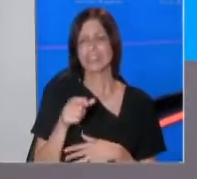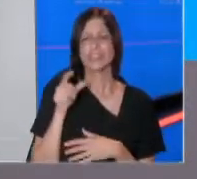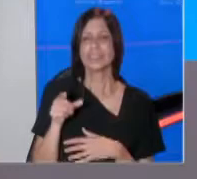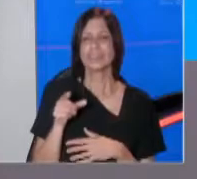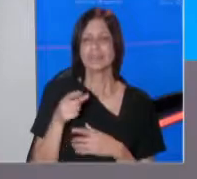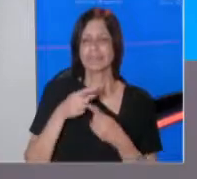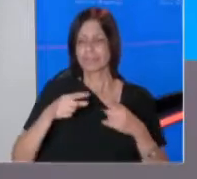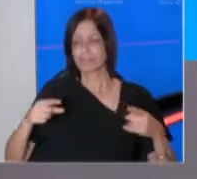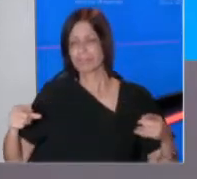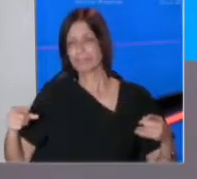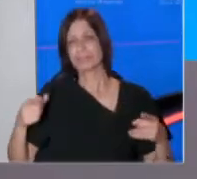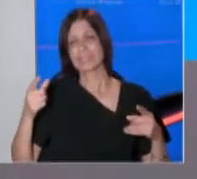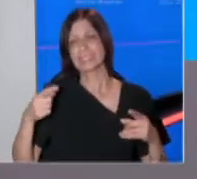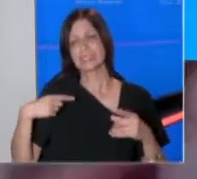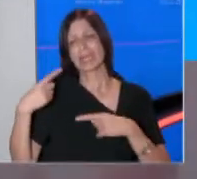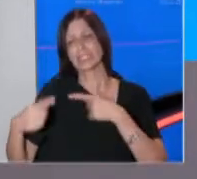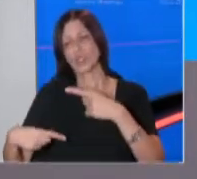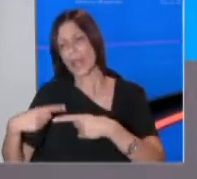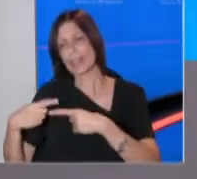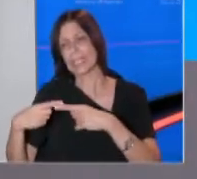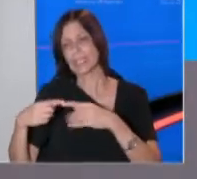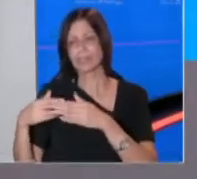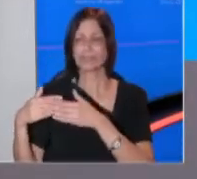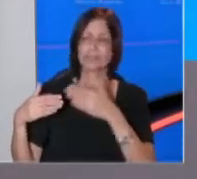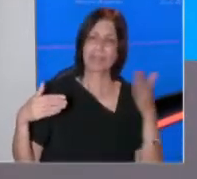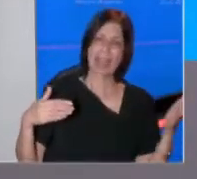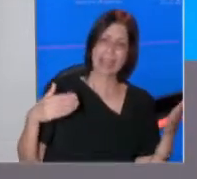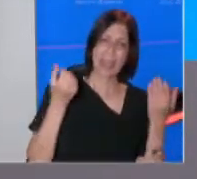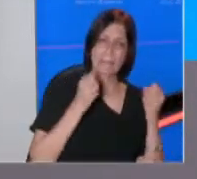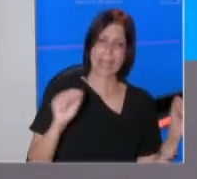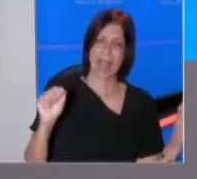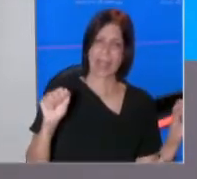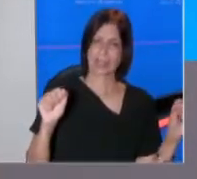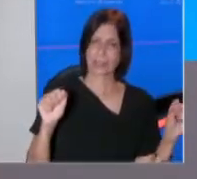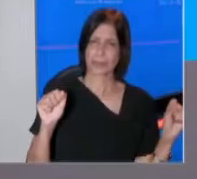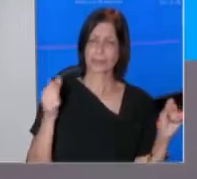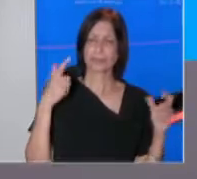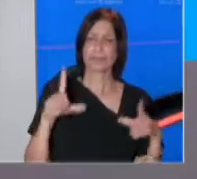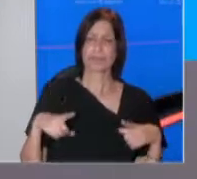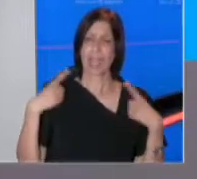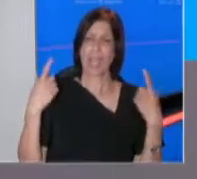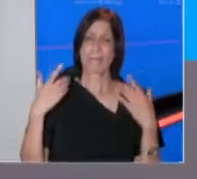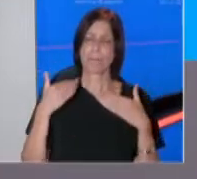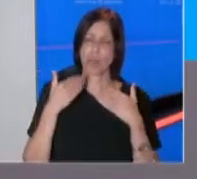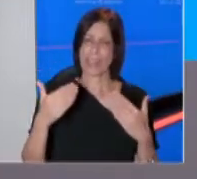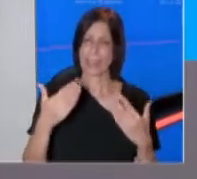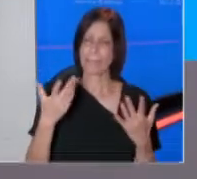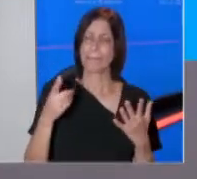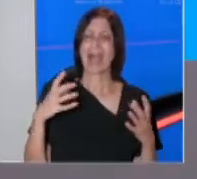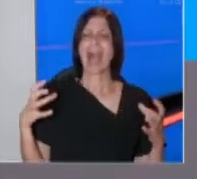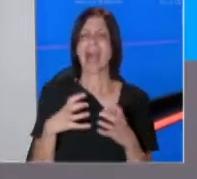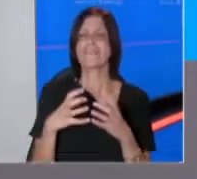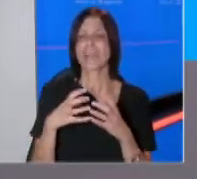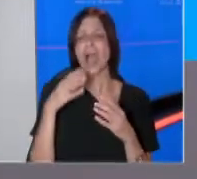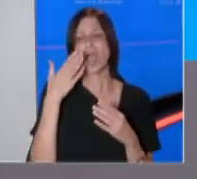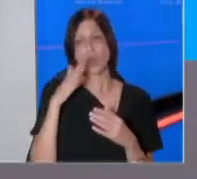על רצף כזה, ממסורתית עד לליברלית ויותר נוהג, כאילו חיה חיים מודרניים. אז החברה